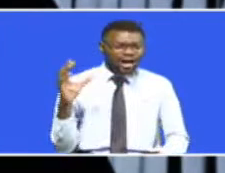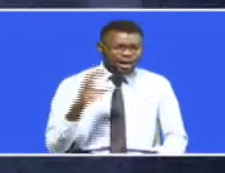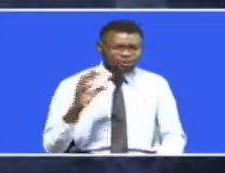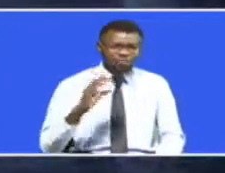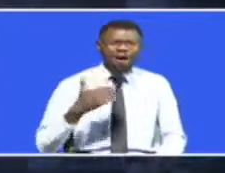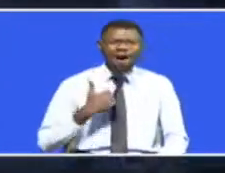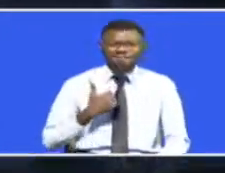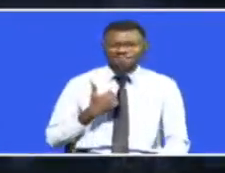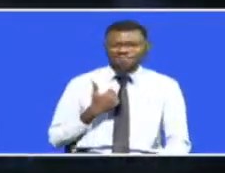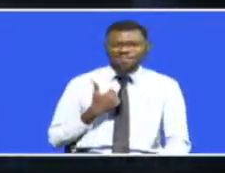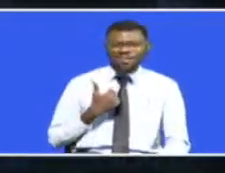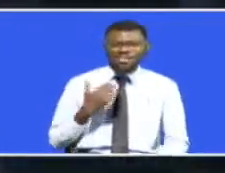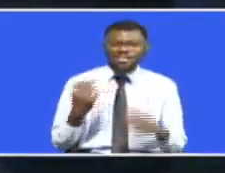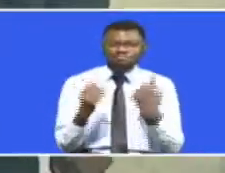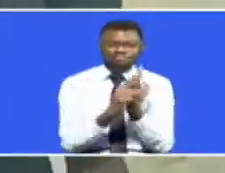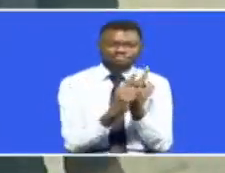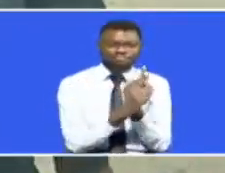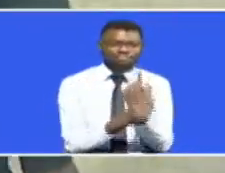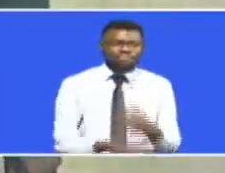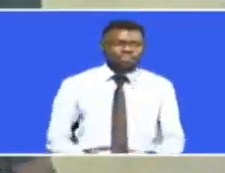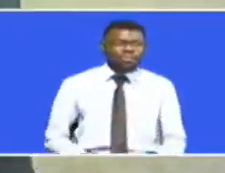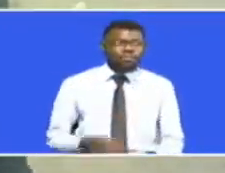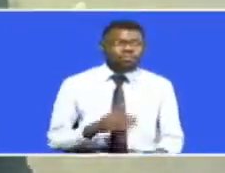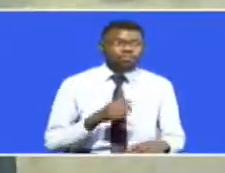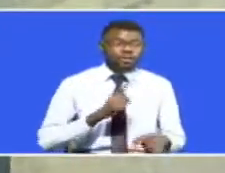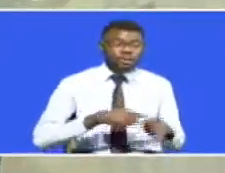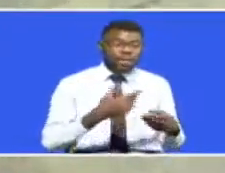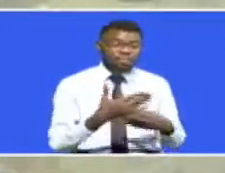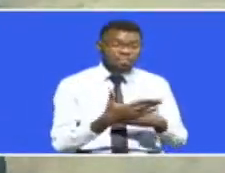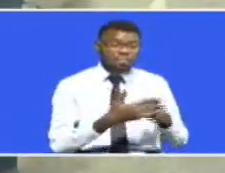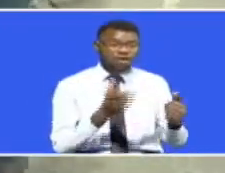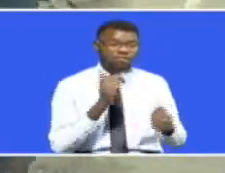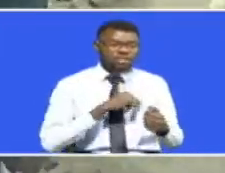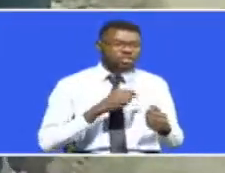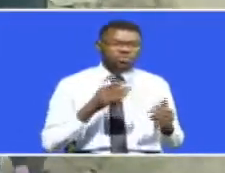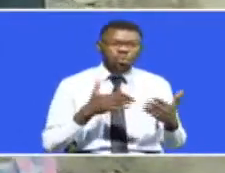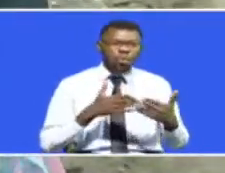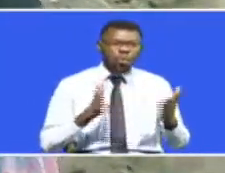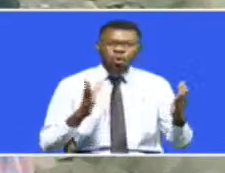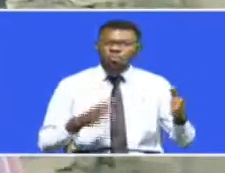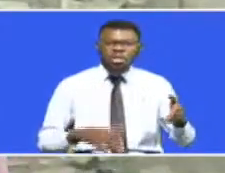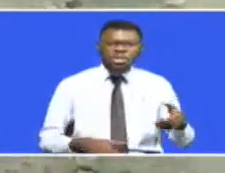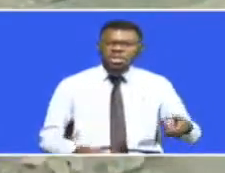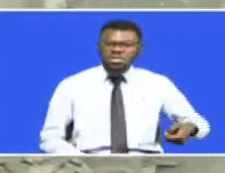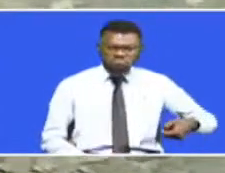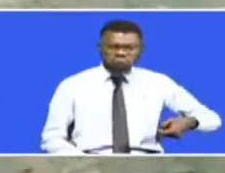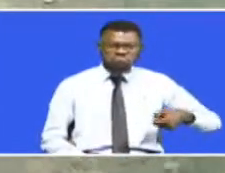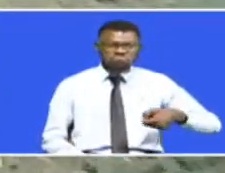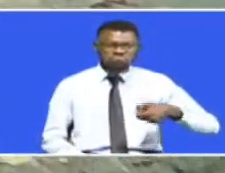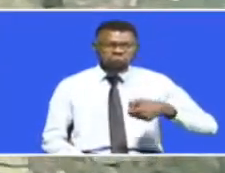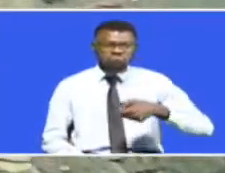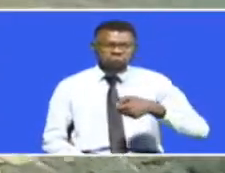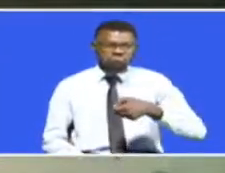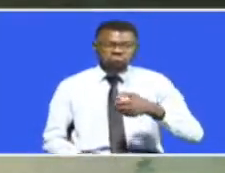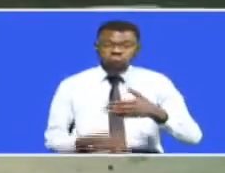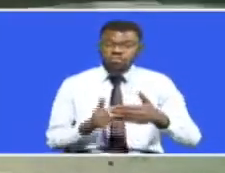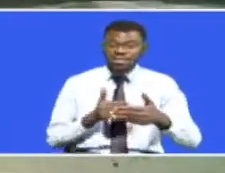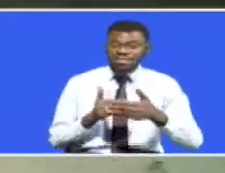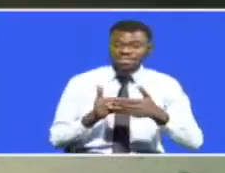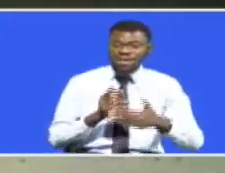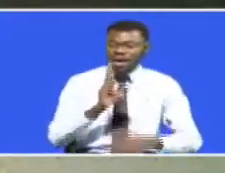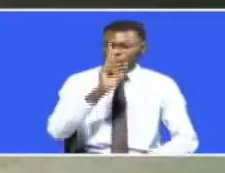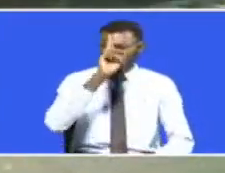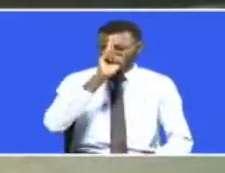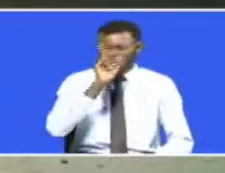kipeleta. After the transaction, we walked out openly carrying the brew past the nearby administration police.